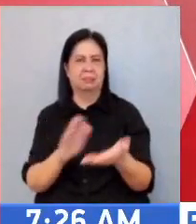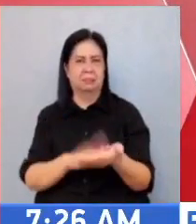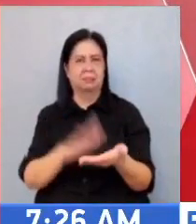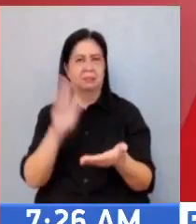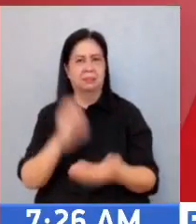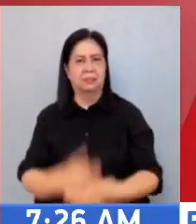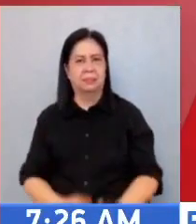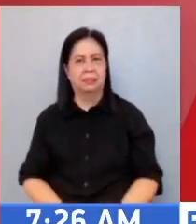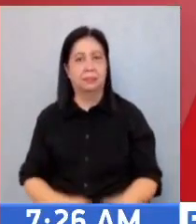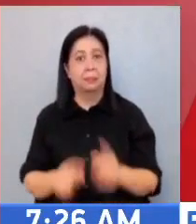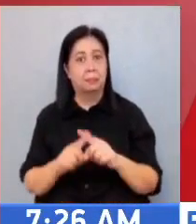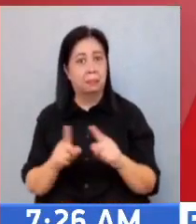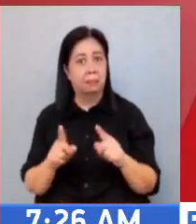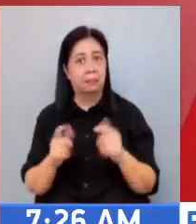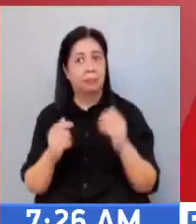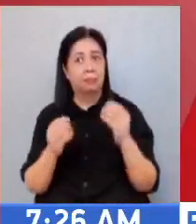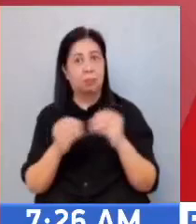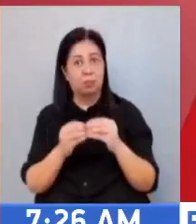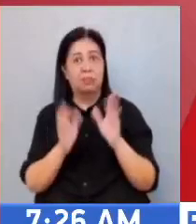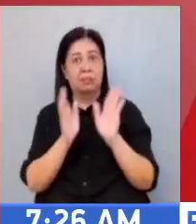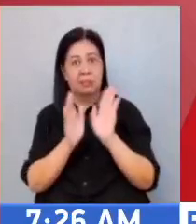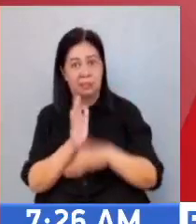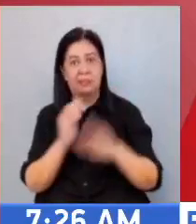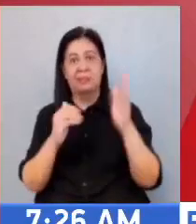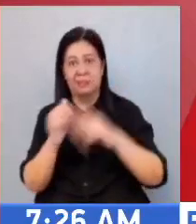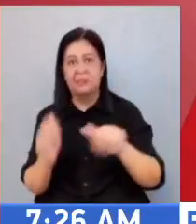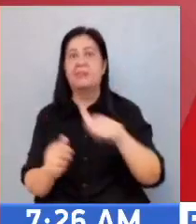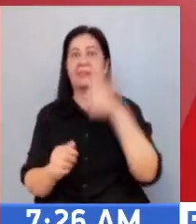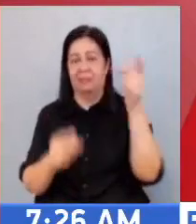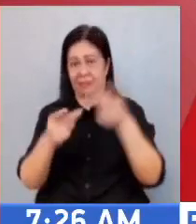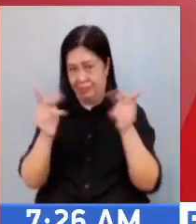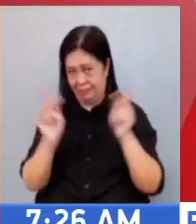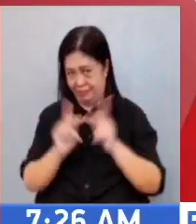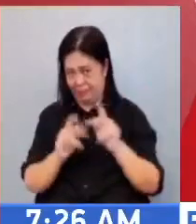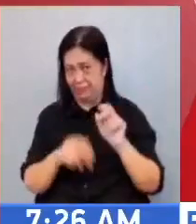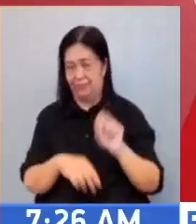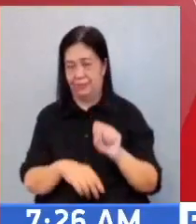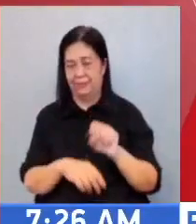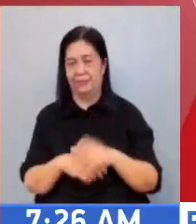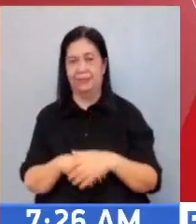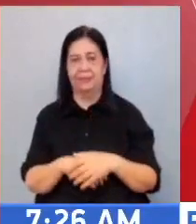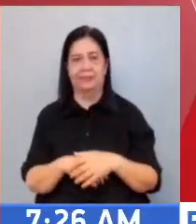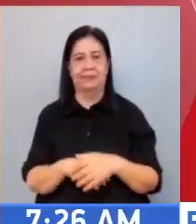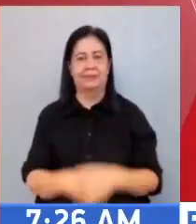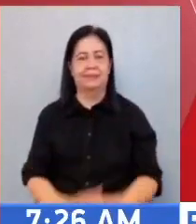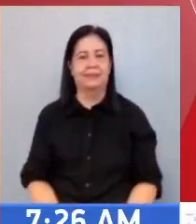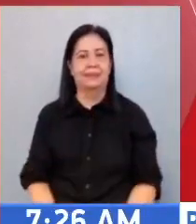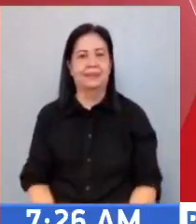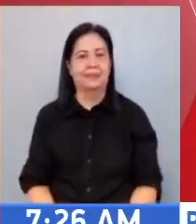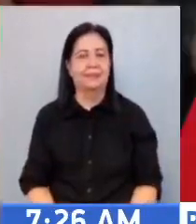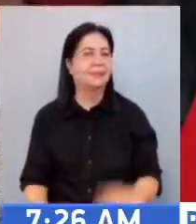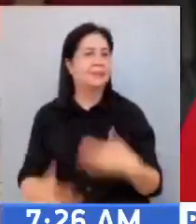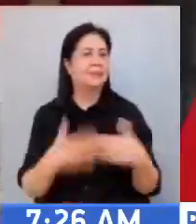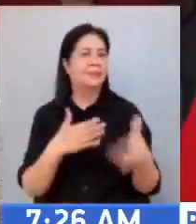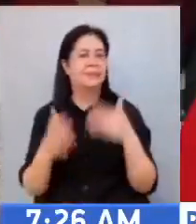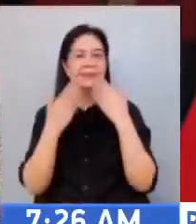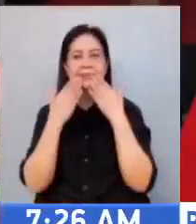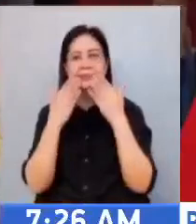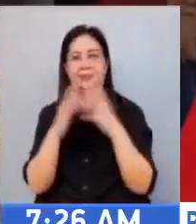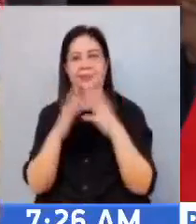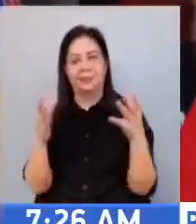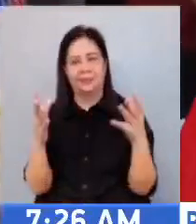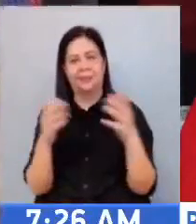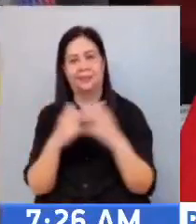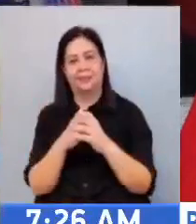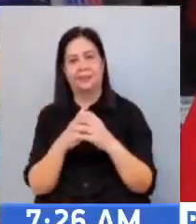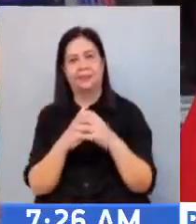pa rin. Kahit paano. Mas mura pa rin kumpara doon sa ibang lugar na binibilhan nila. Anyway, maraming salamat po sa inyo. Pagod na ba